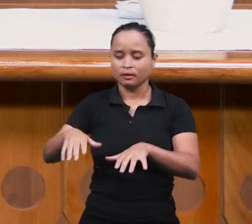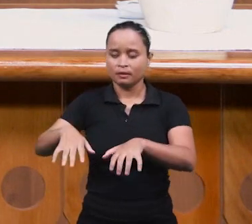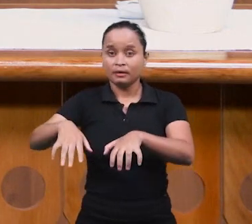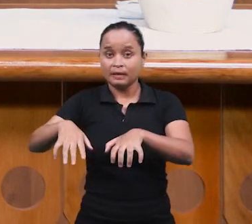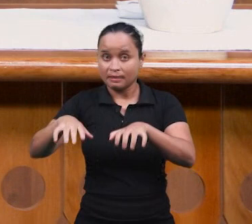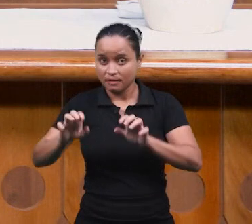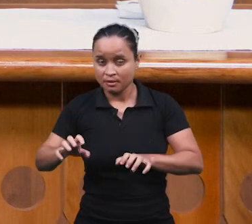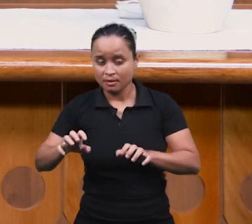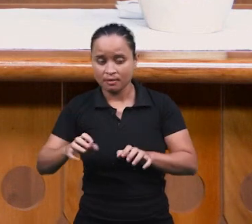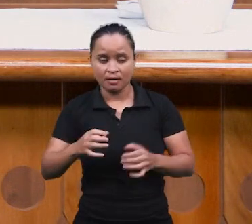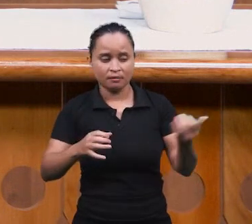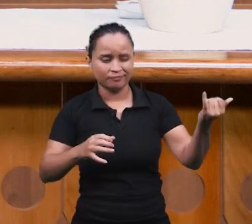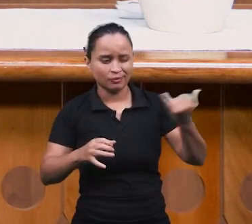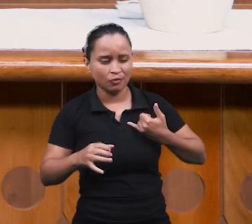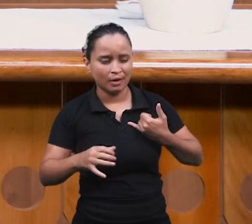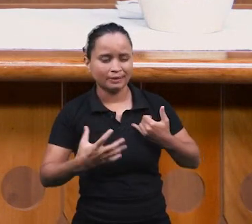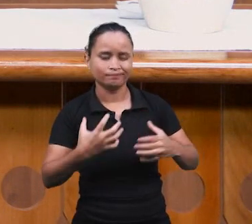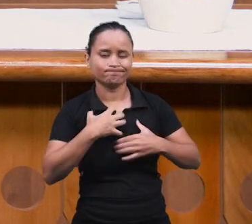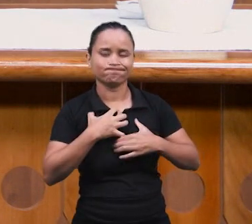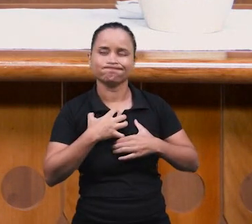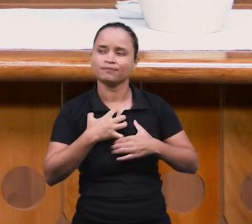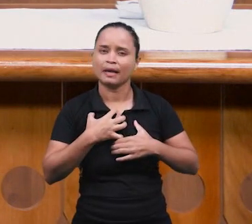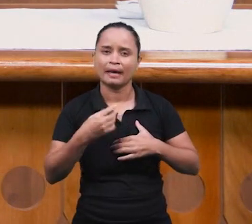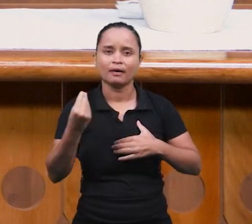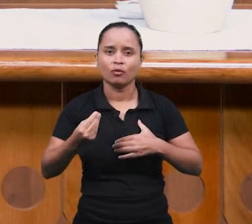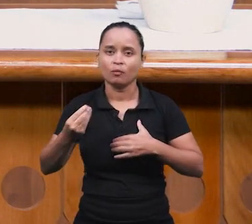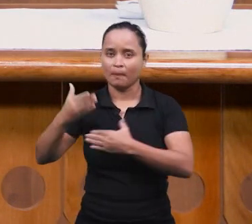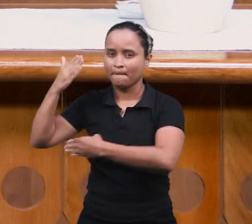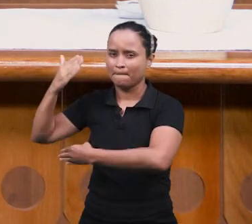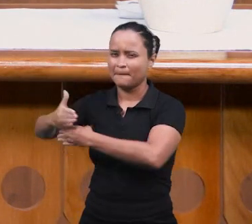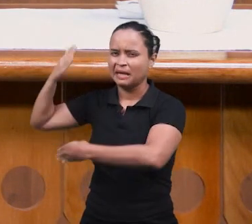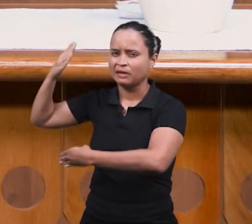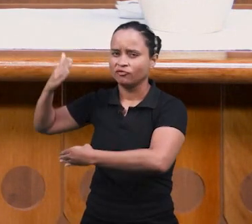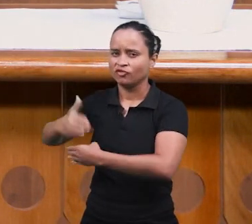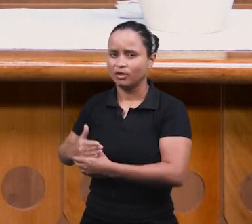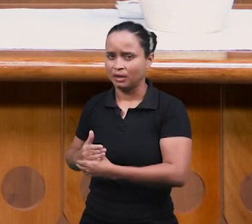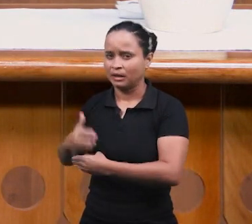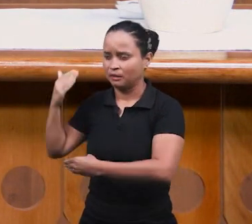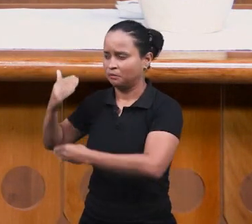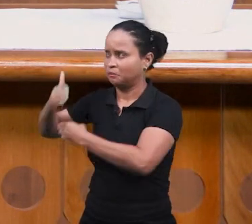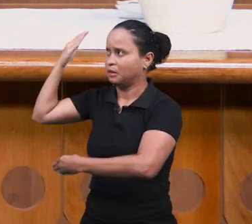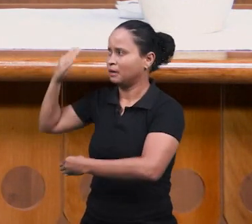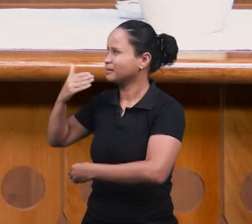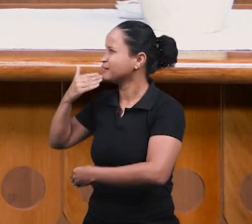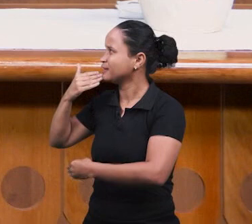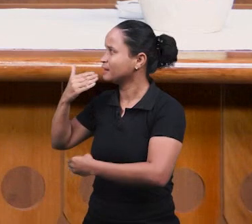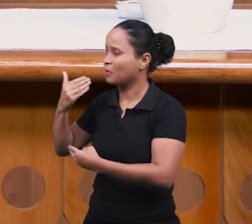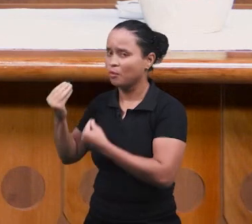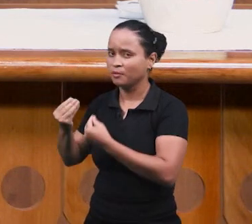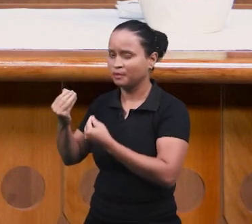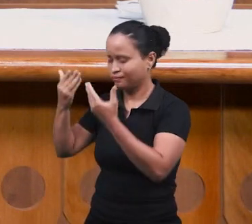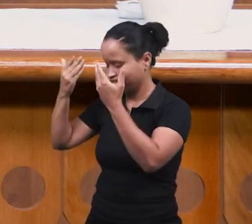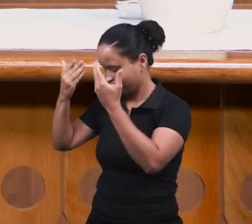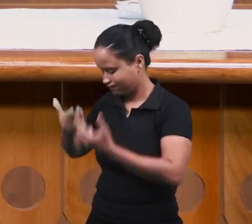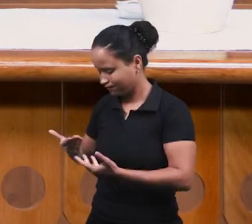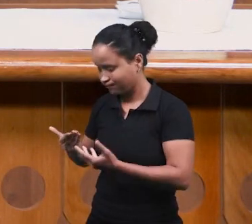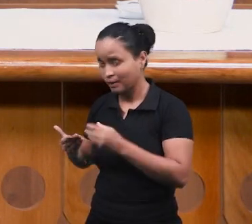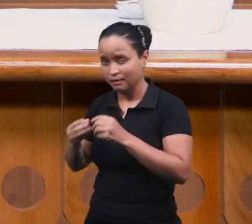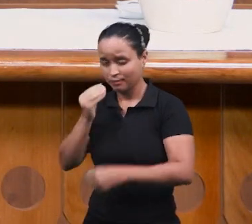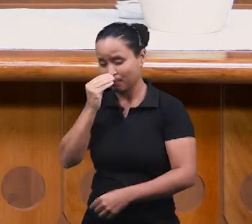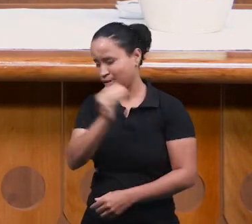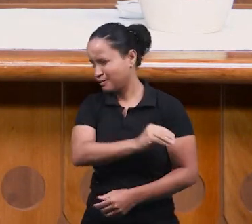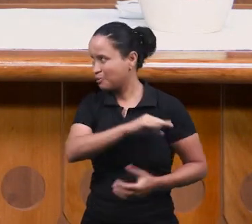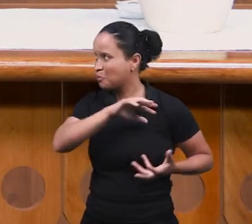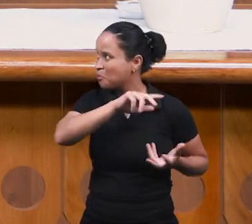il tourne le visage vers le mur. C'est comme s'il mettait sa vie devant le Seigneur et il va tourner le dos